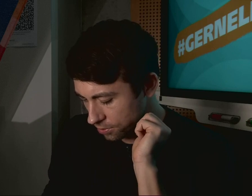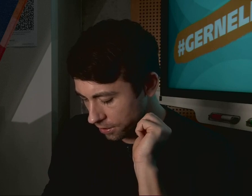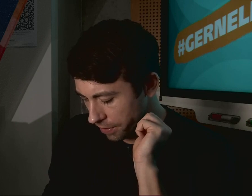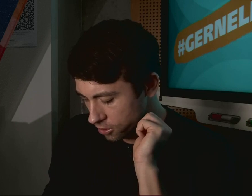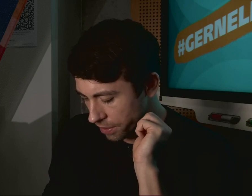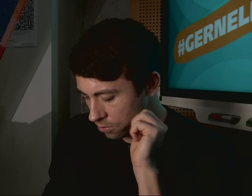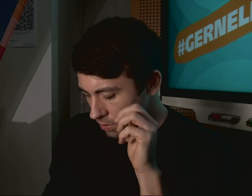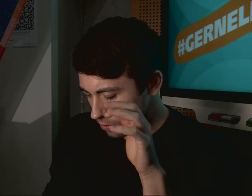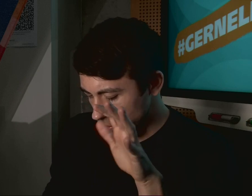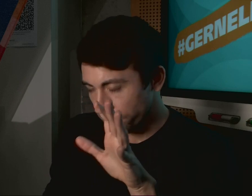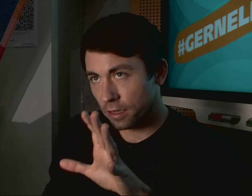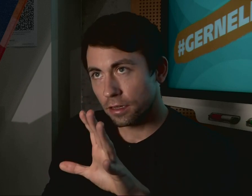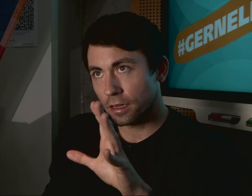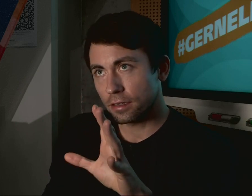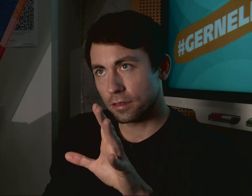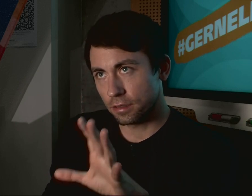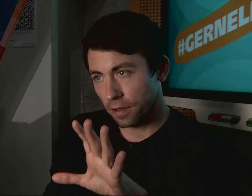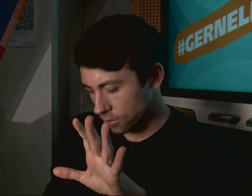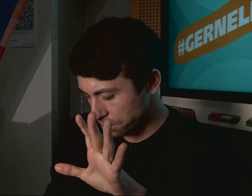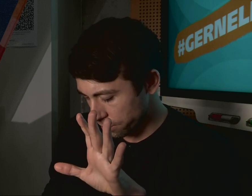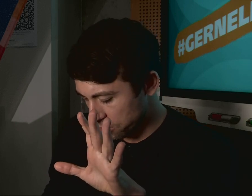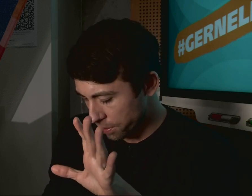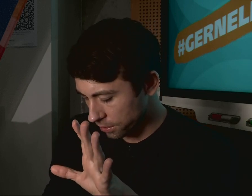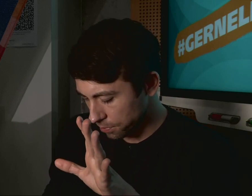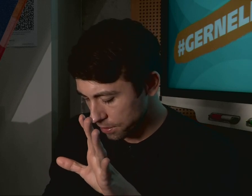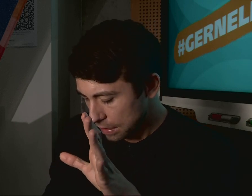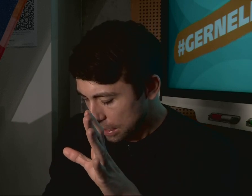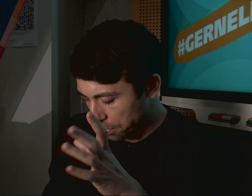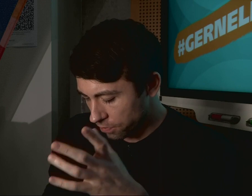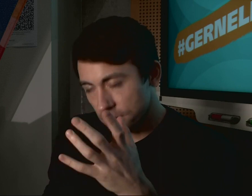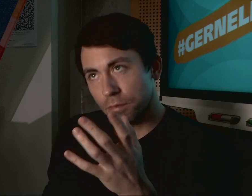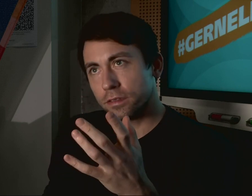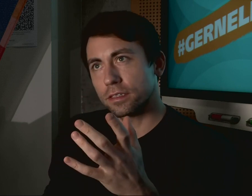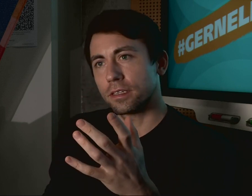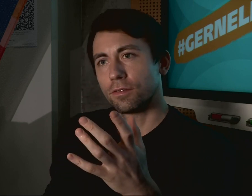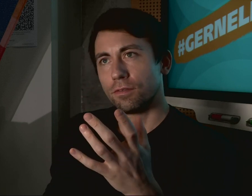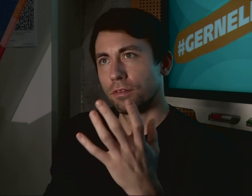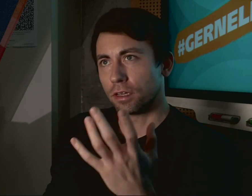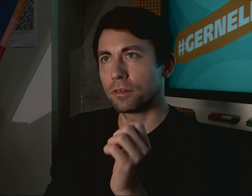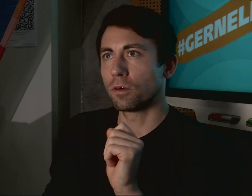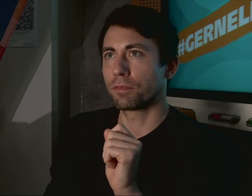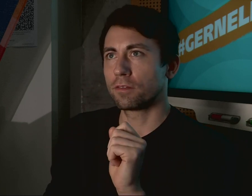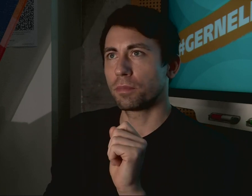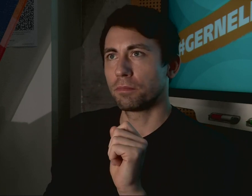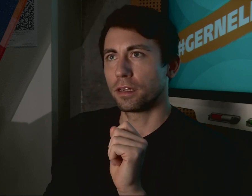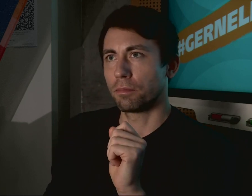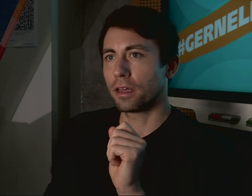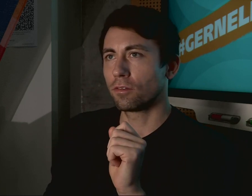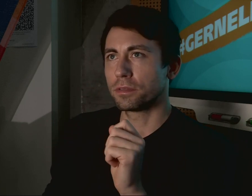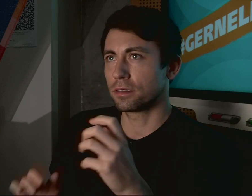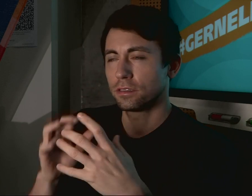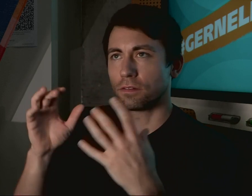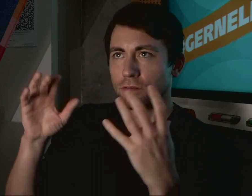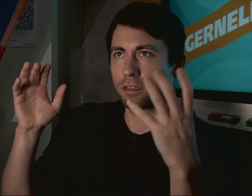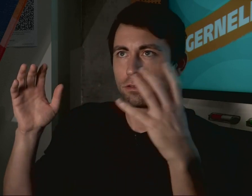Mara zu den Gebärdensprachen. Du bist zwar schon darauf eingegangen, dass sie fragt, ob es Fremdsprachen gibt. Aber ich finde das Thema auch sehr interessant. Wieso gibt es denn überhaupt Fremdsprachen bei den